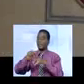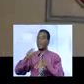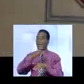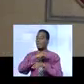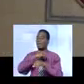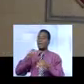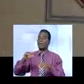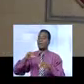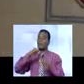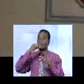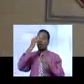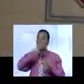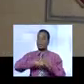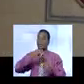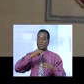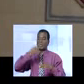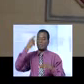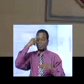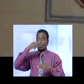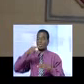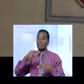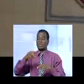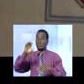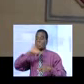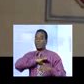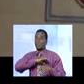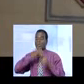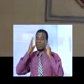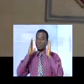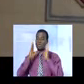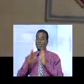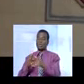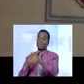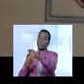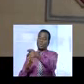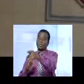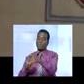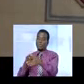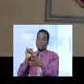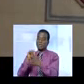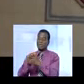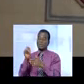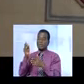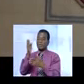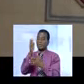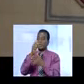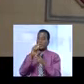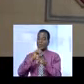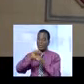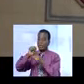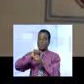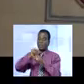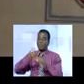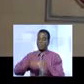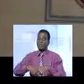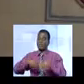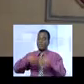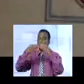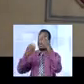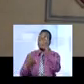et leur intérêt. Pour le procureur militaire Ange Kessy, cette session de formation va contribuer